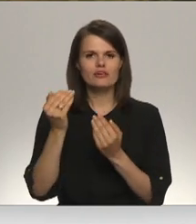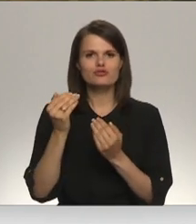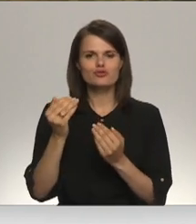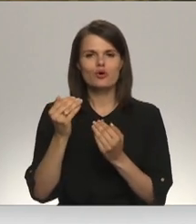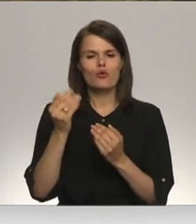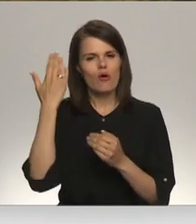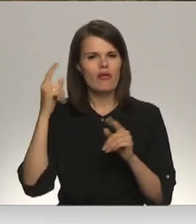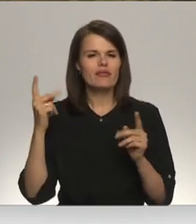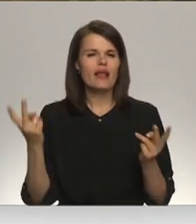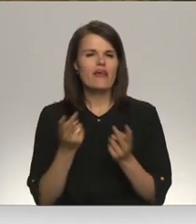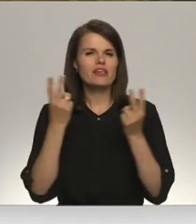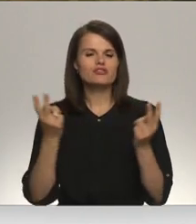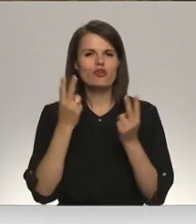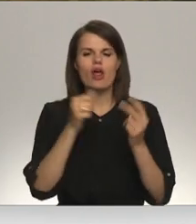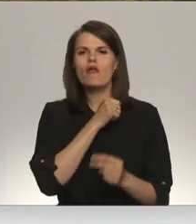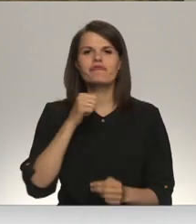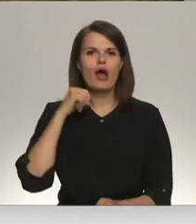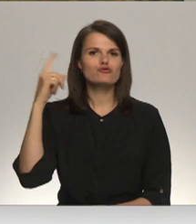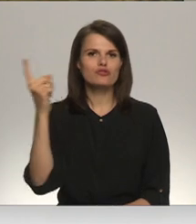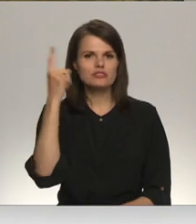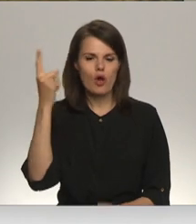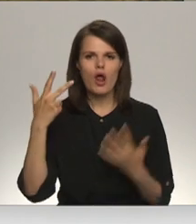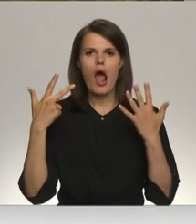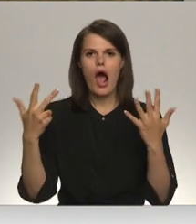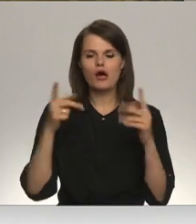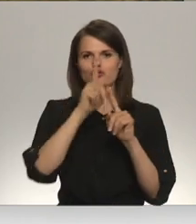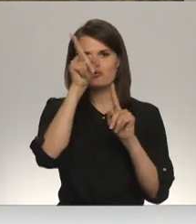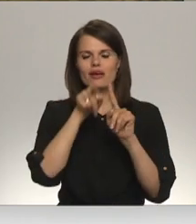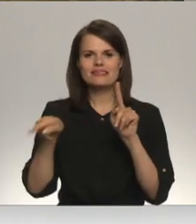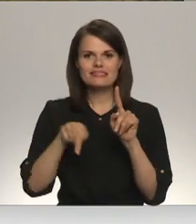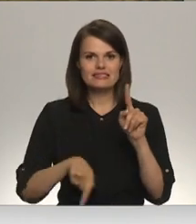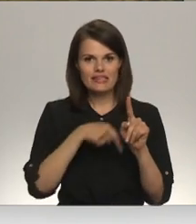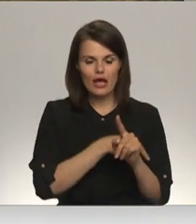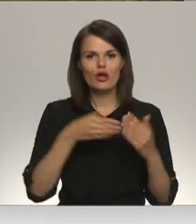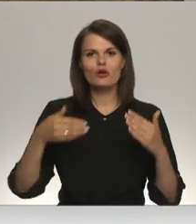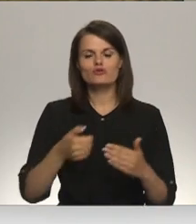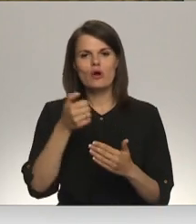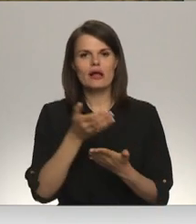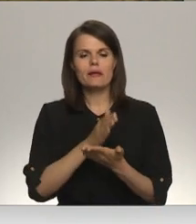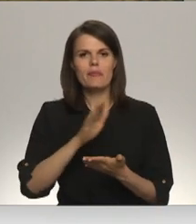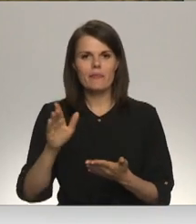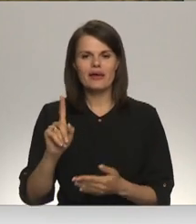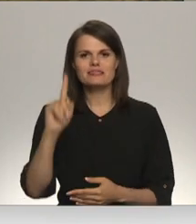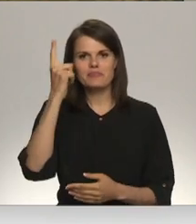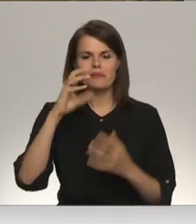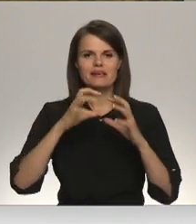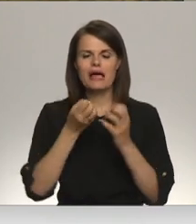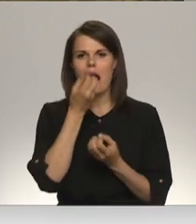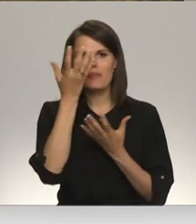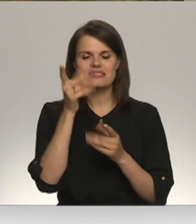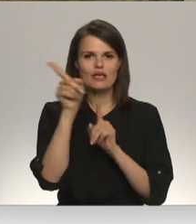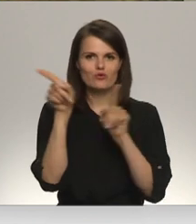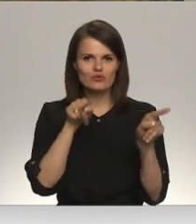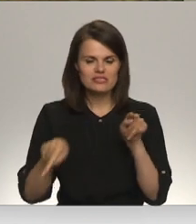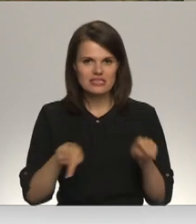ko veido 8 stari. Šo pavasaru pabeigts pirmais ābeļziedu stars un aizsākts jauns skaņu stars,